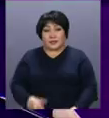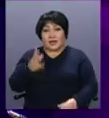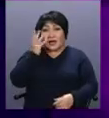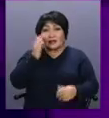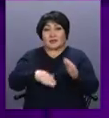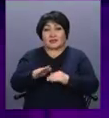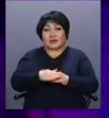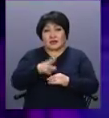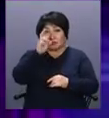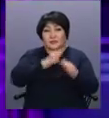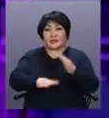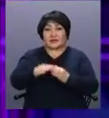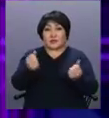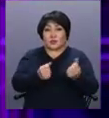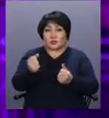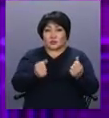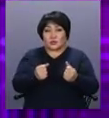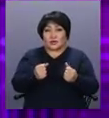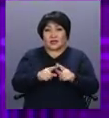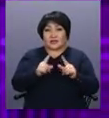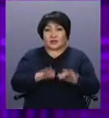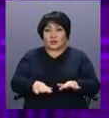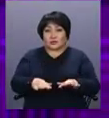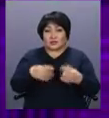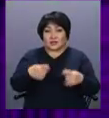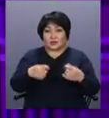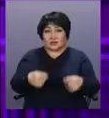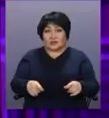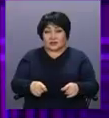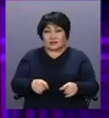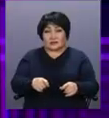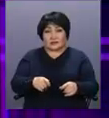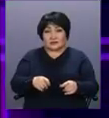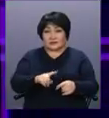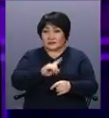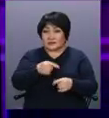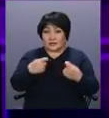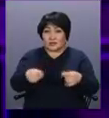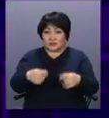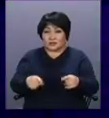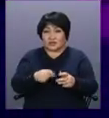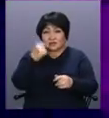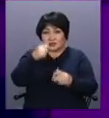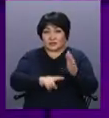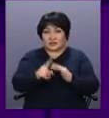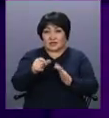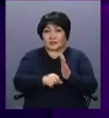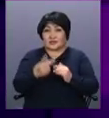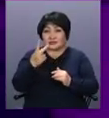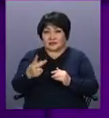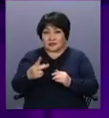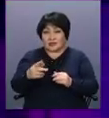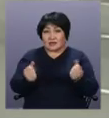Алматыда мемлекеттік көліктер электронды саудада жаппай сатылып жатыр. Жыл басынан бері 62 темір тұлпар бәс саудаға